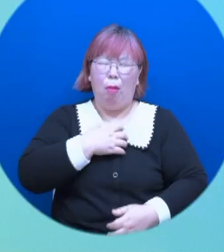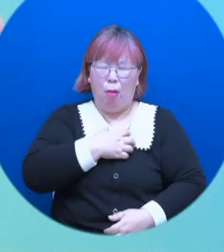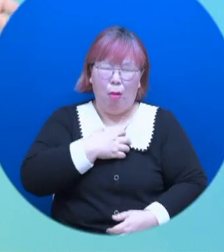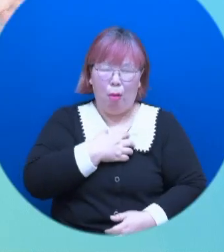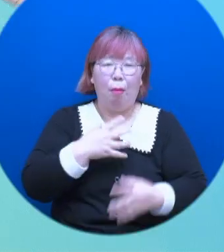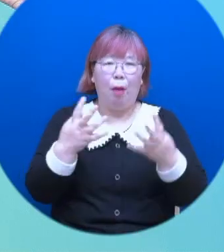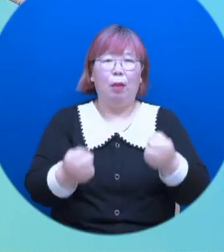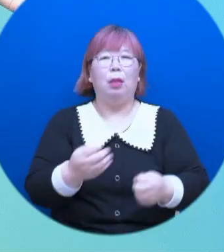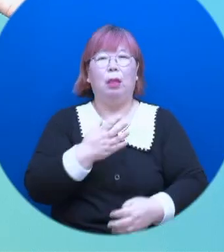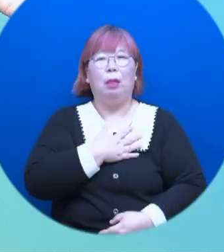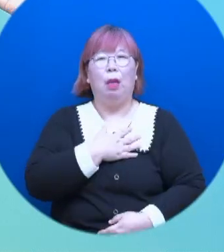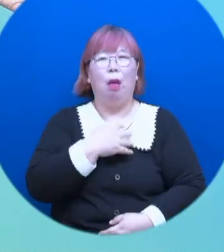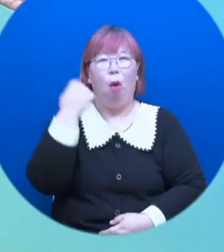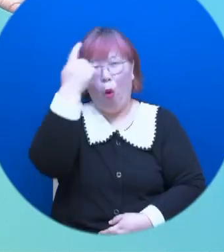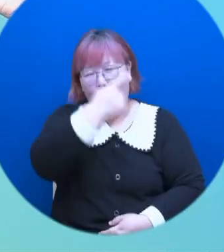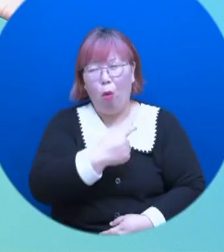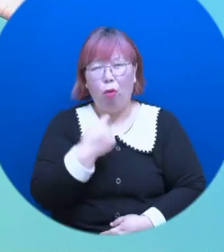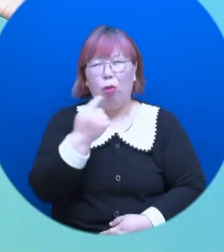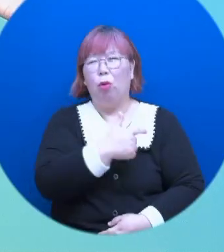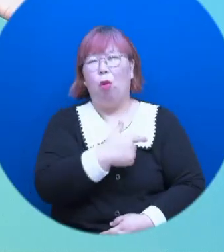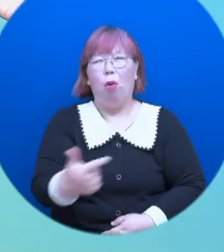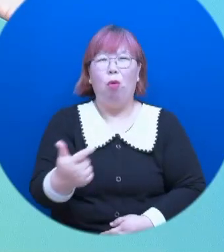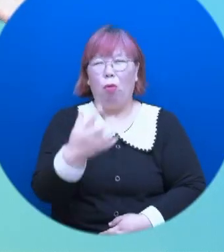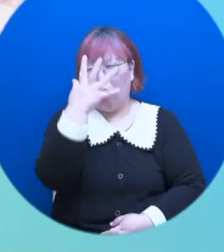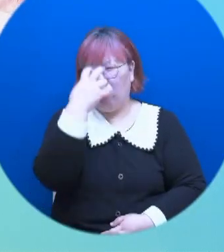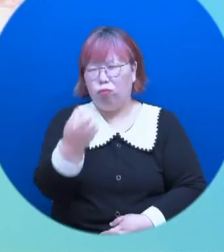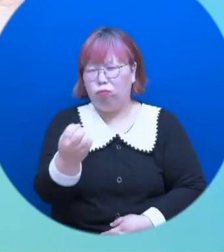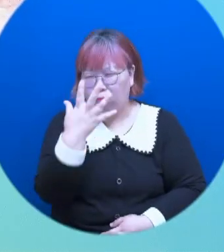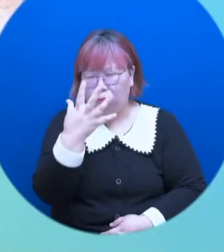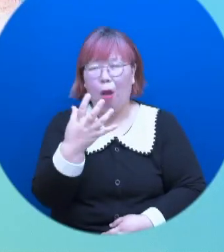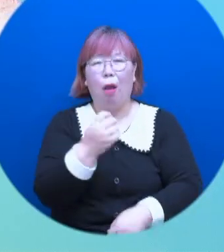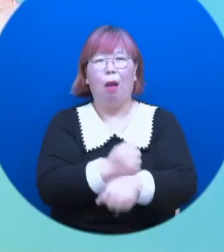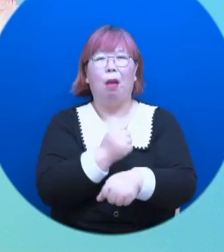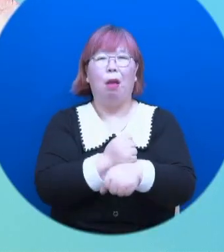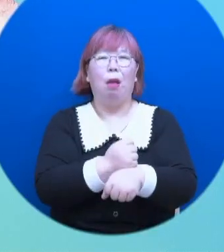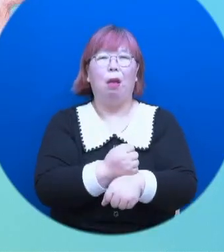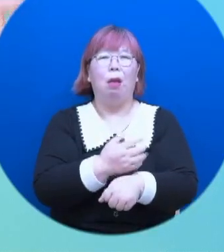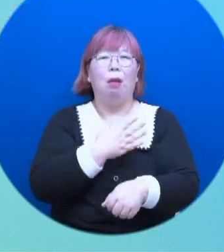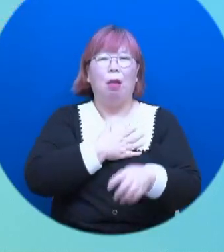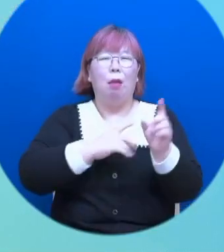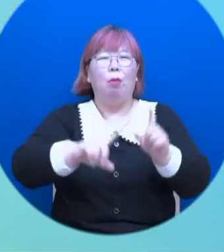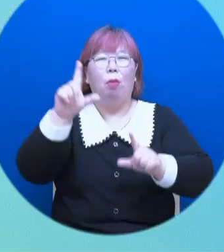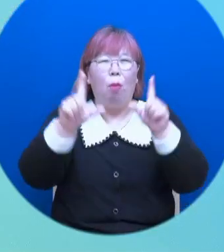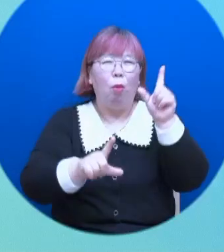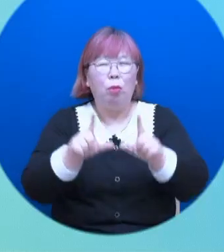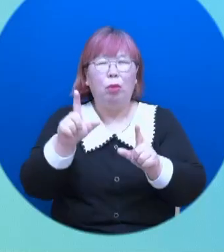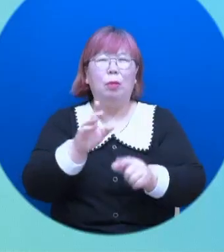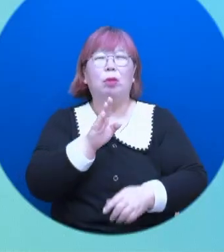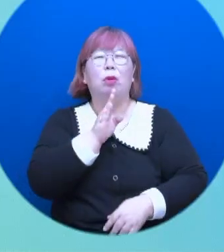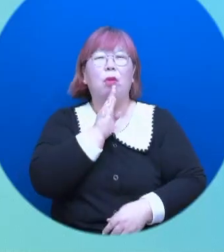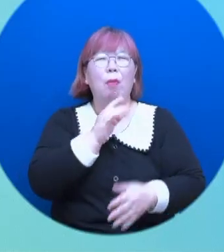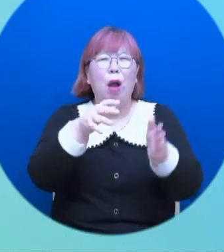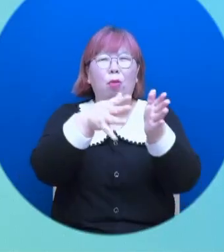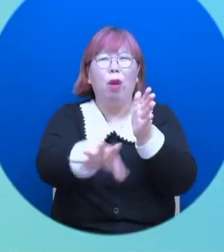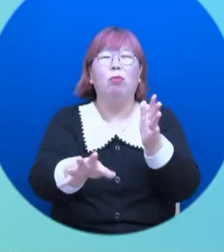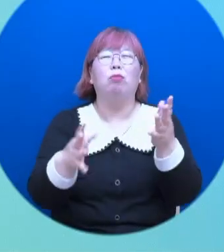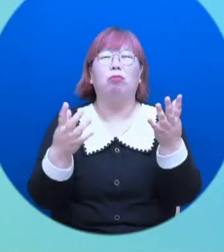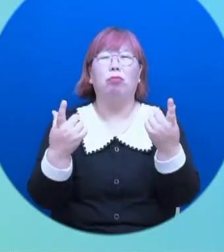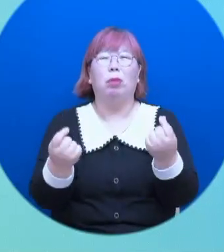저의 얼굴이 혐오스럽습니다라고 말해요. 거울 속에 있는 나의 모습이 마치 괴물